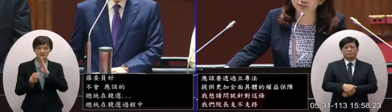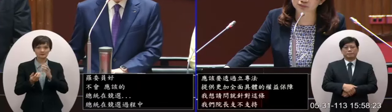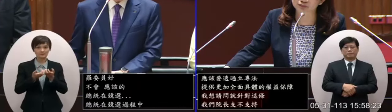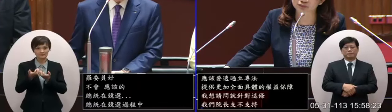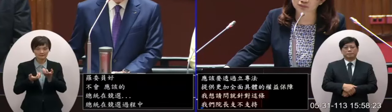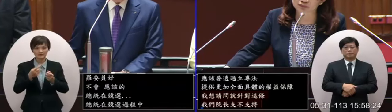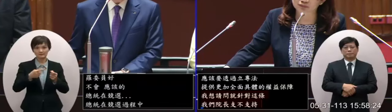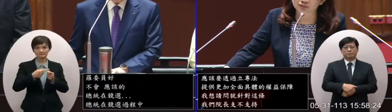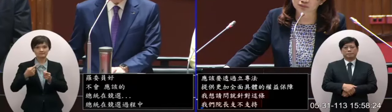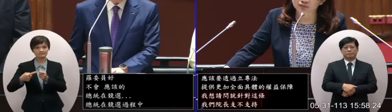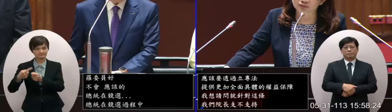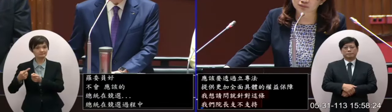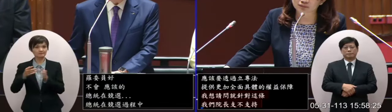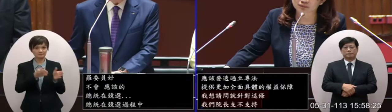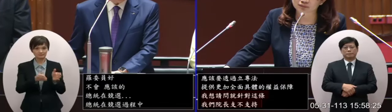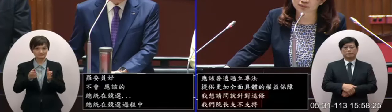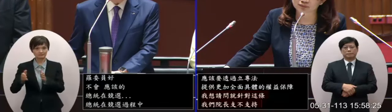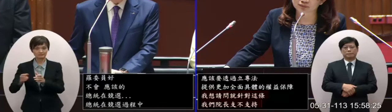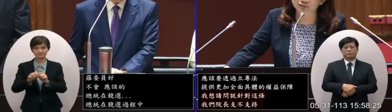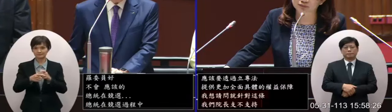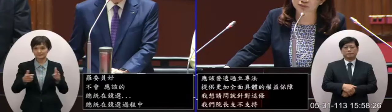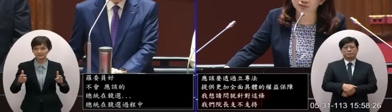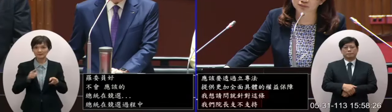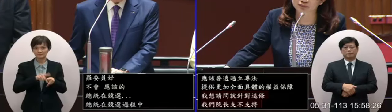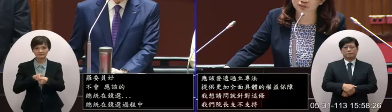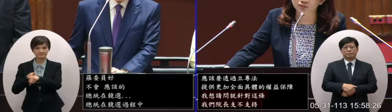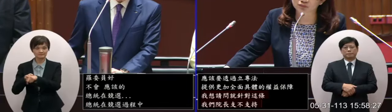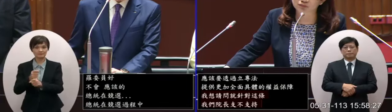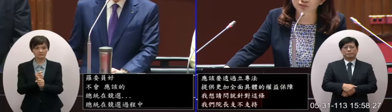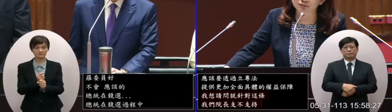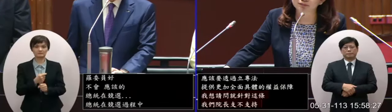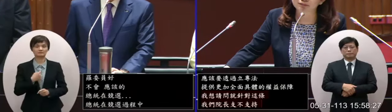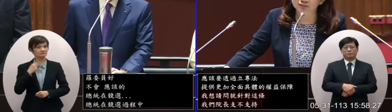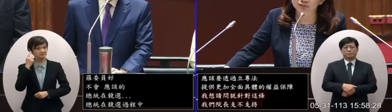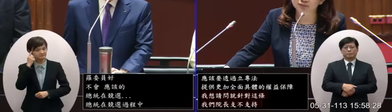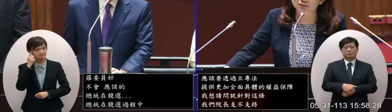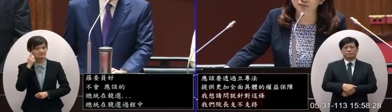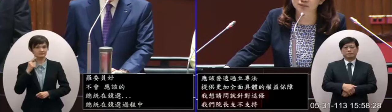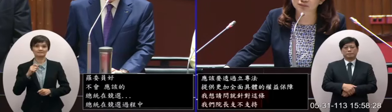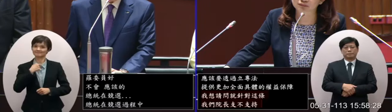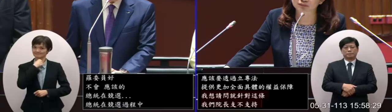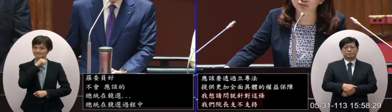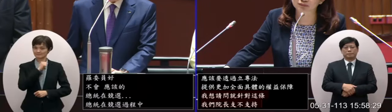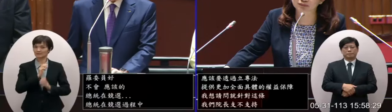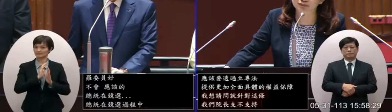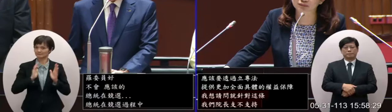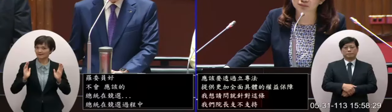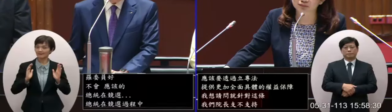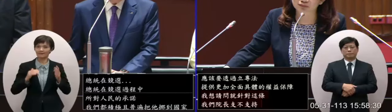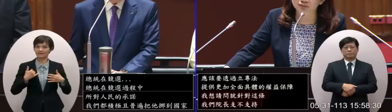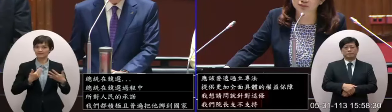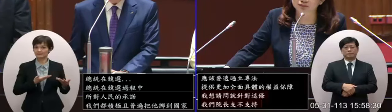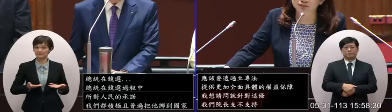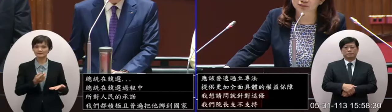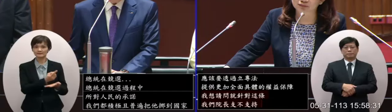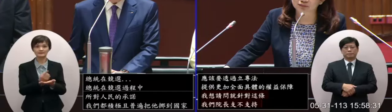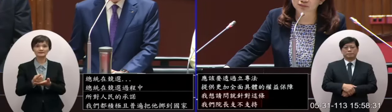对新住民的政策，我们始终站在一致的立场。台湾是一个包容的社会，我们很欢迎也很需